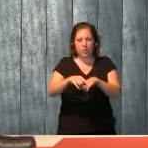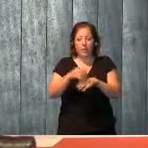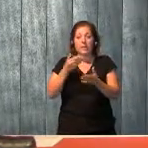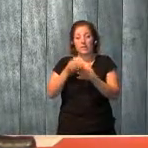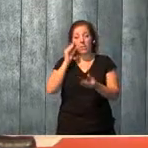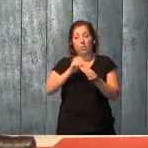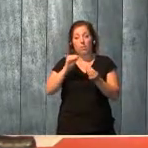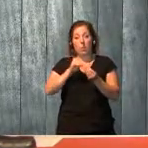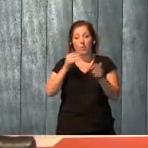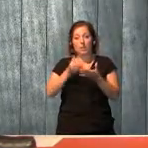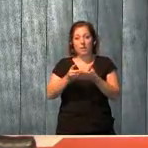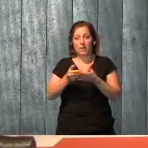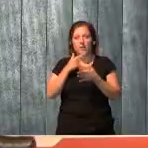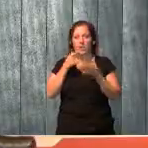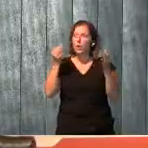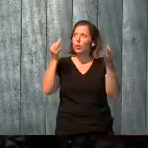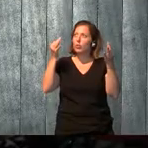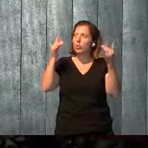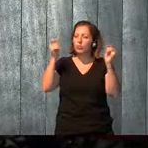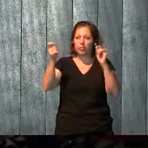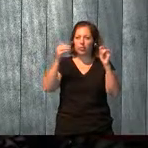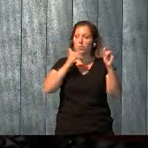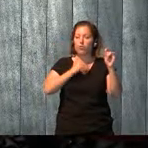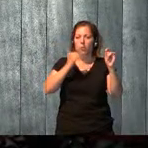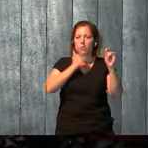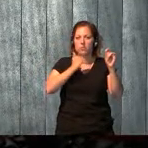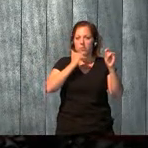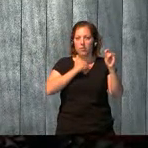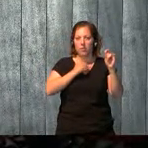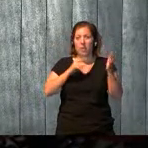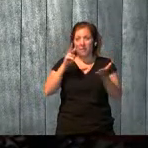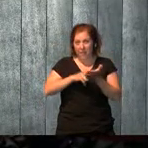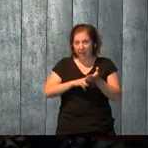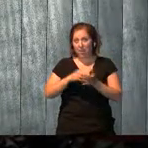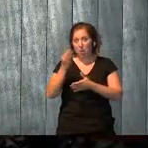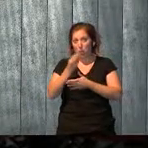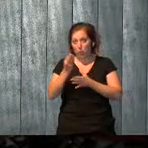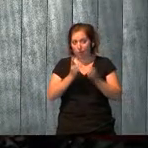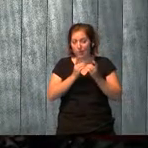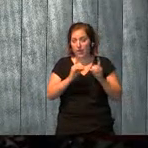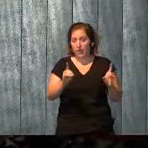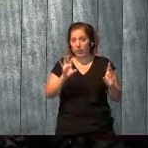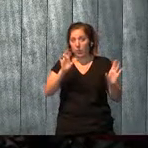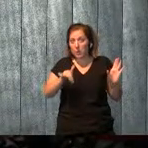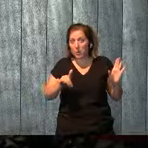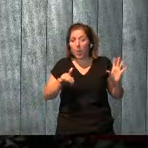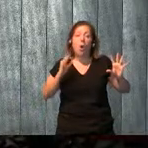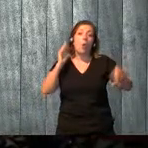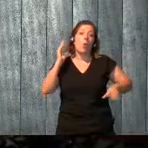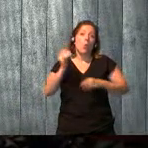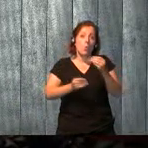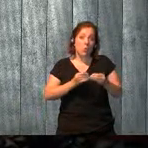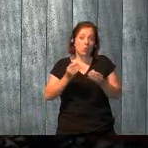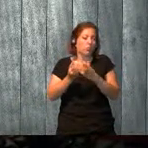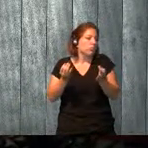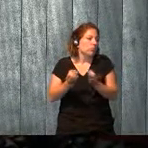c'est l'urgence climatique est-elle une nécessité démocratique ou peut-elle au contraire, de